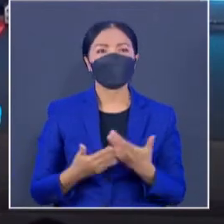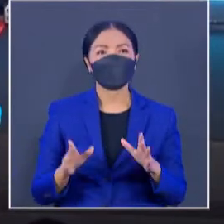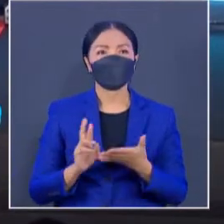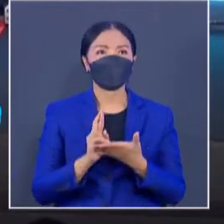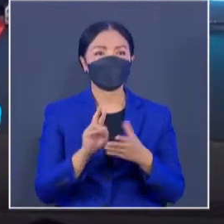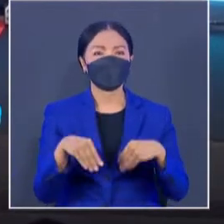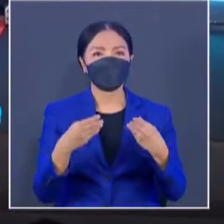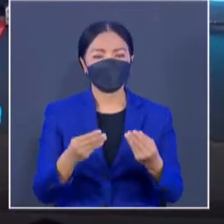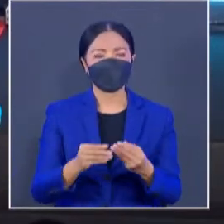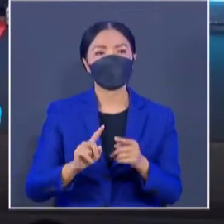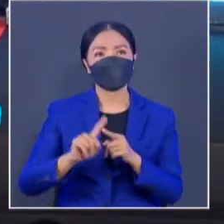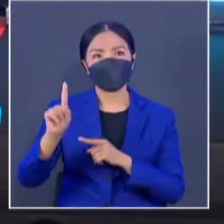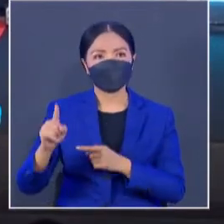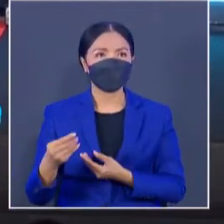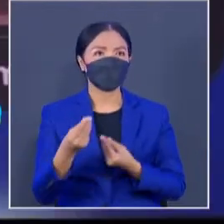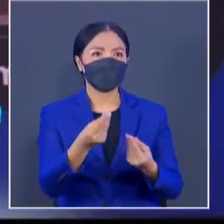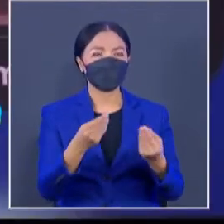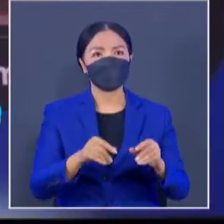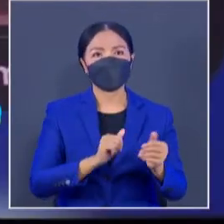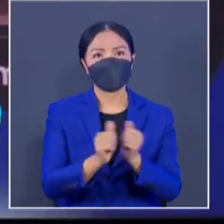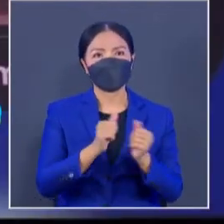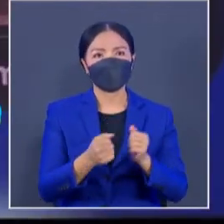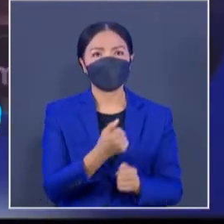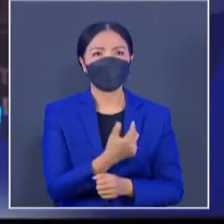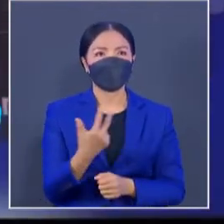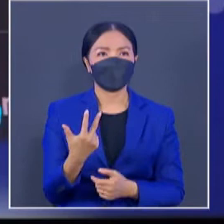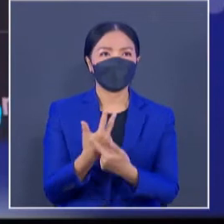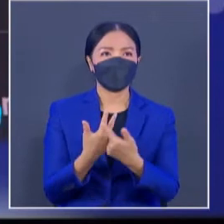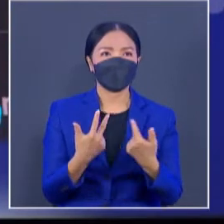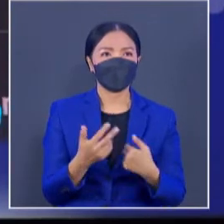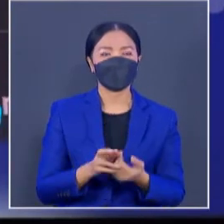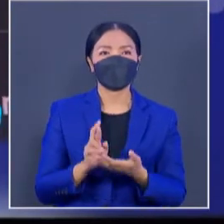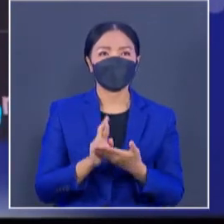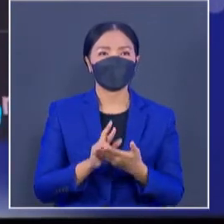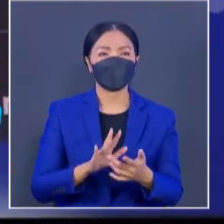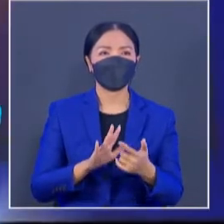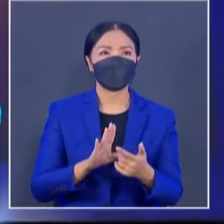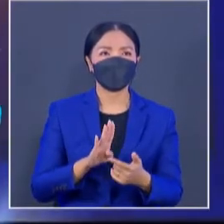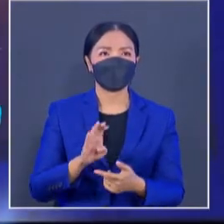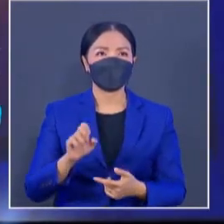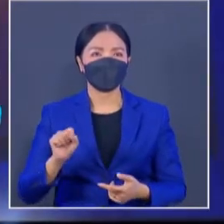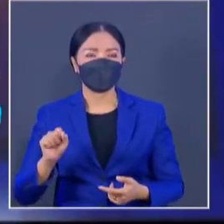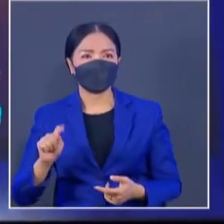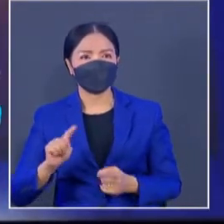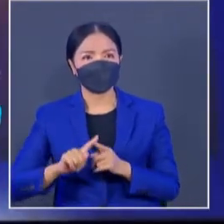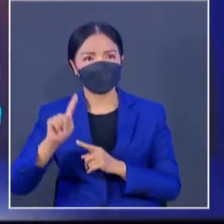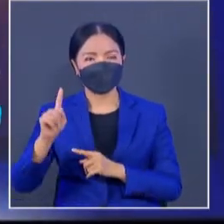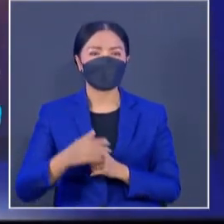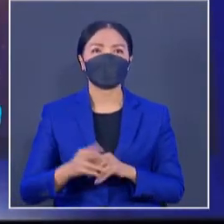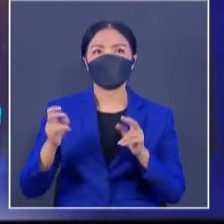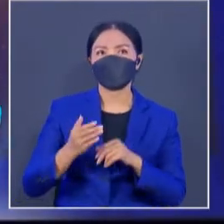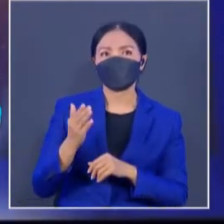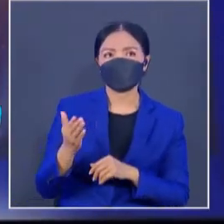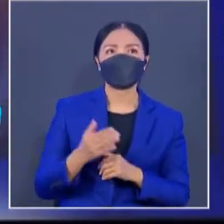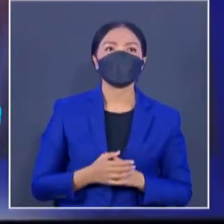ลให้กับผู้ชนะการประกวดภาพยนตร์สั้นอาเซียนจำนวน3รางวัลประกอบไปด้วยรางวัล Best Asian Short Film Competition ได้แก่เรื่อง